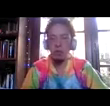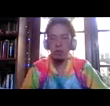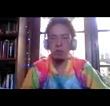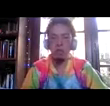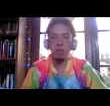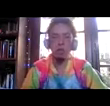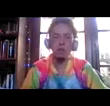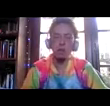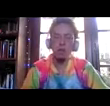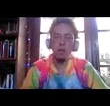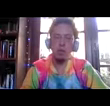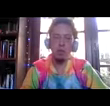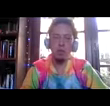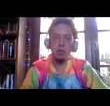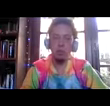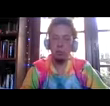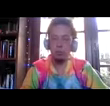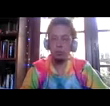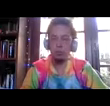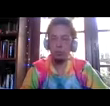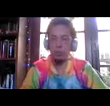Zéro Trans.